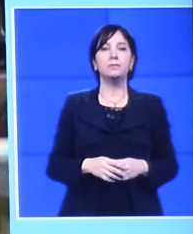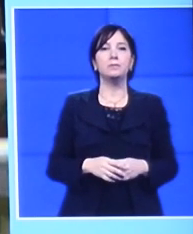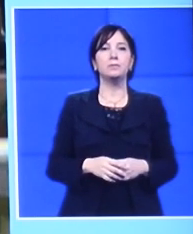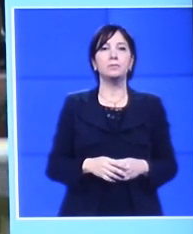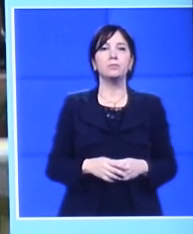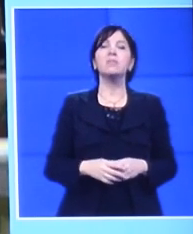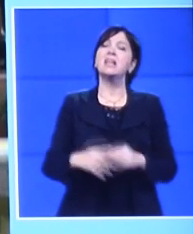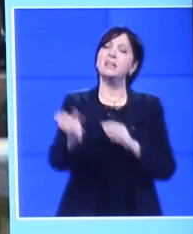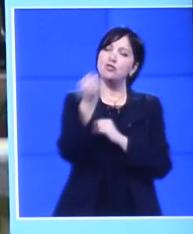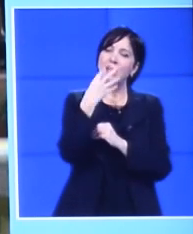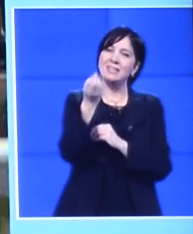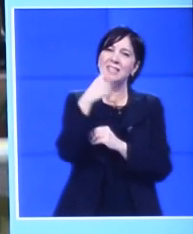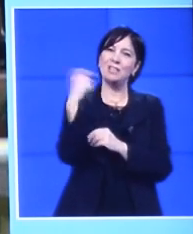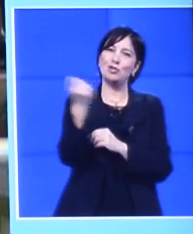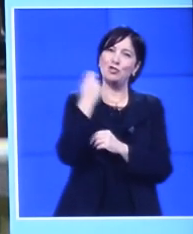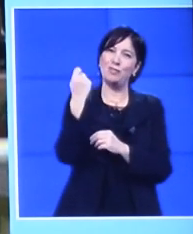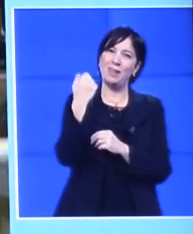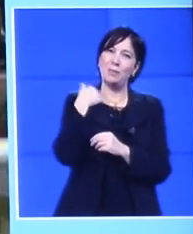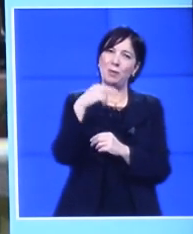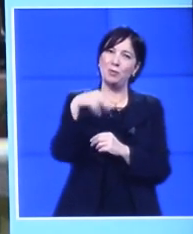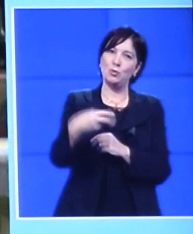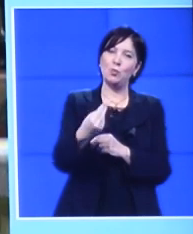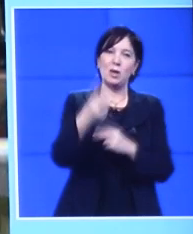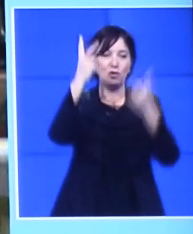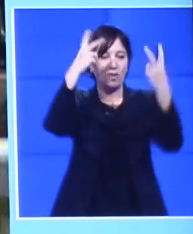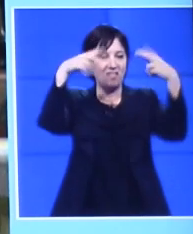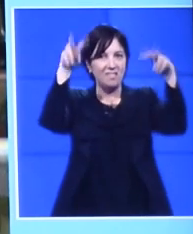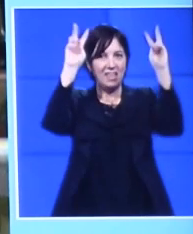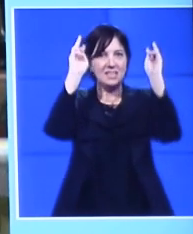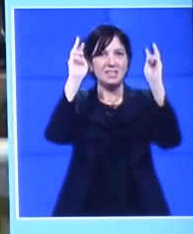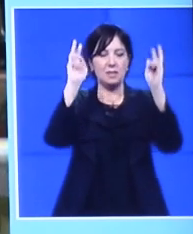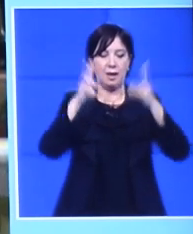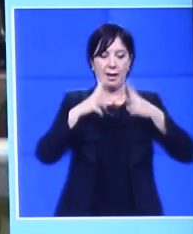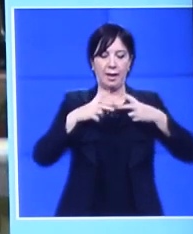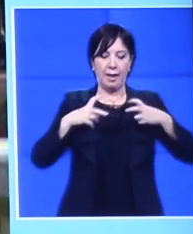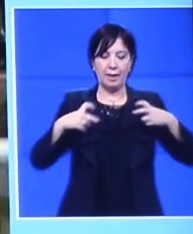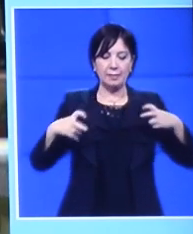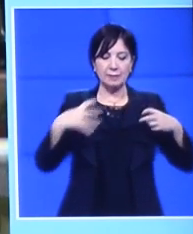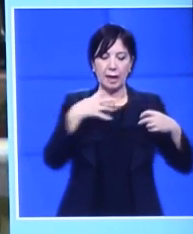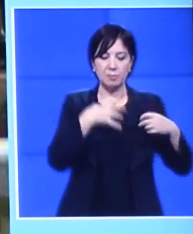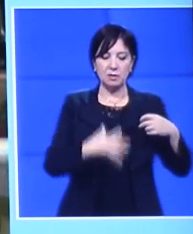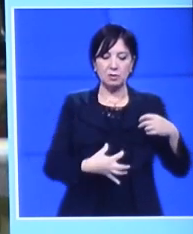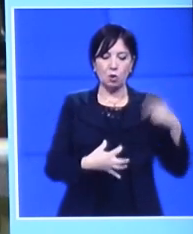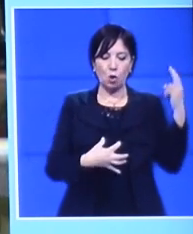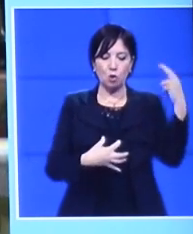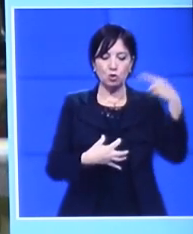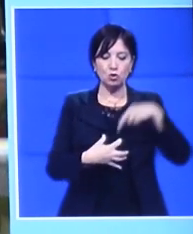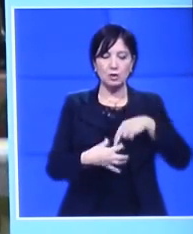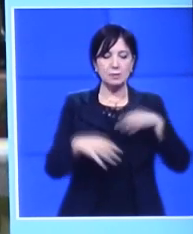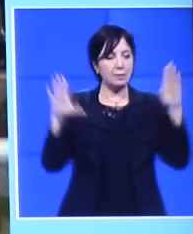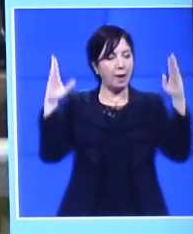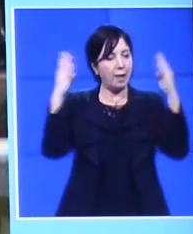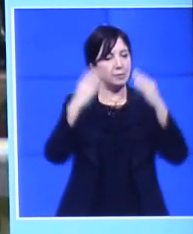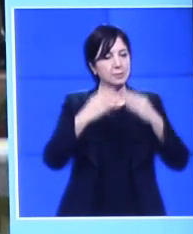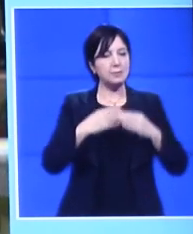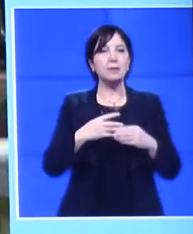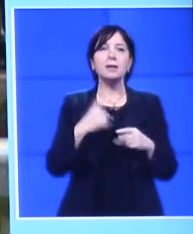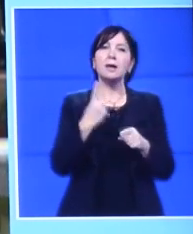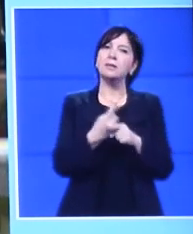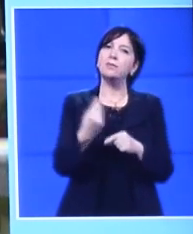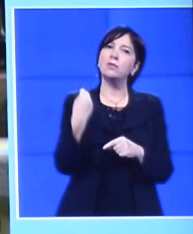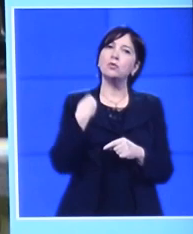Ci ha insegnato che quando un vescovo fa l'esame di coscienza, alla sera deve